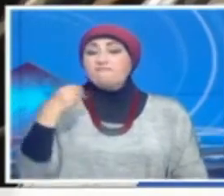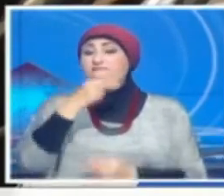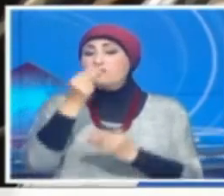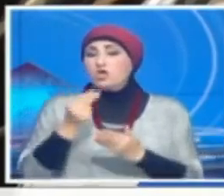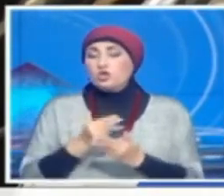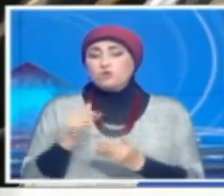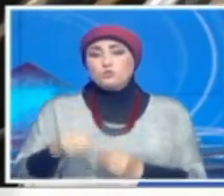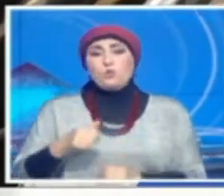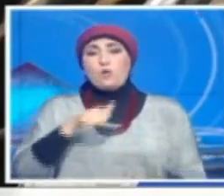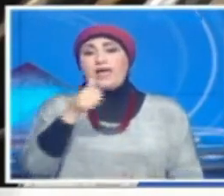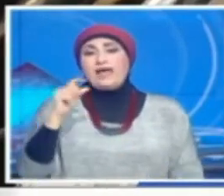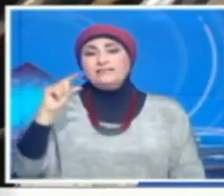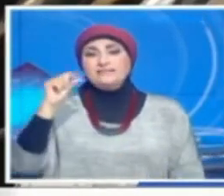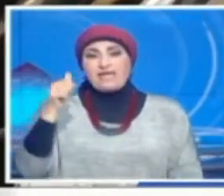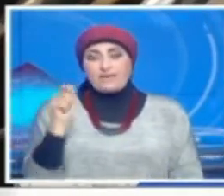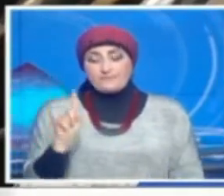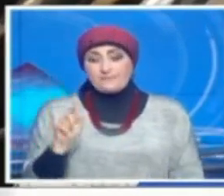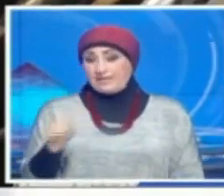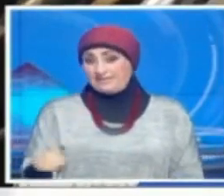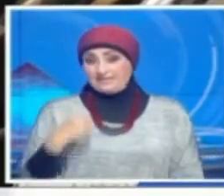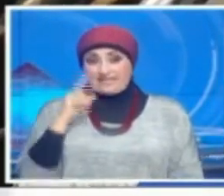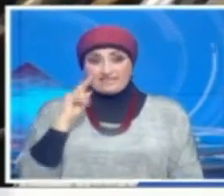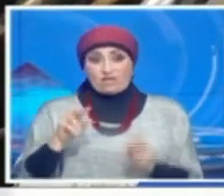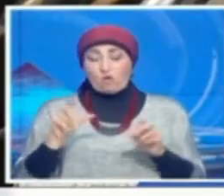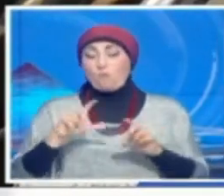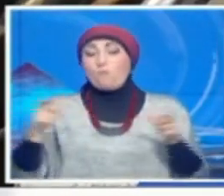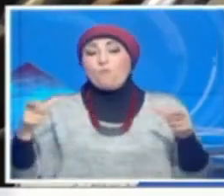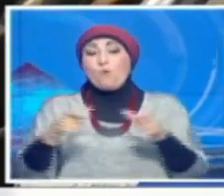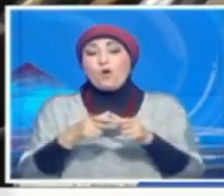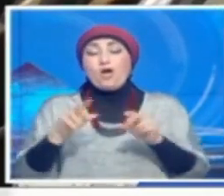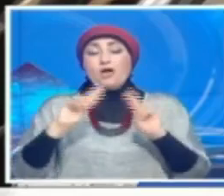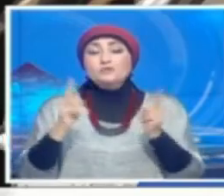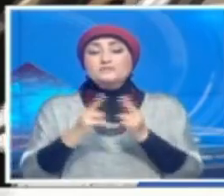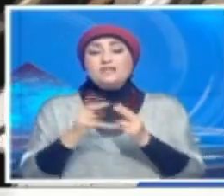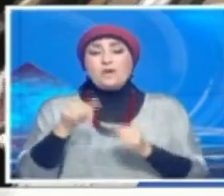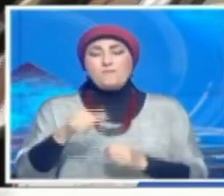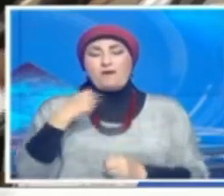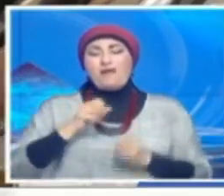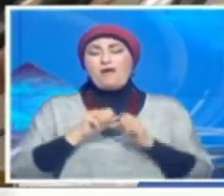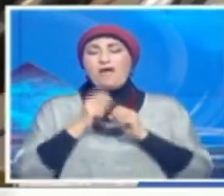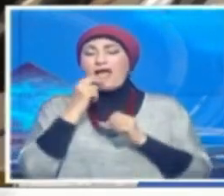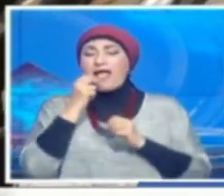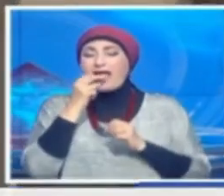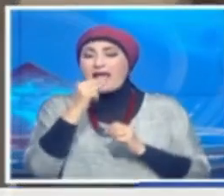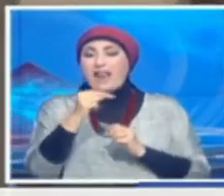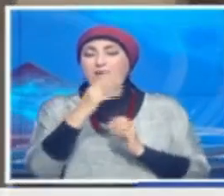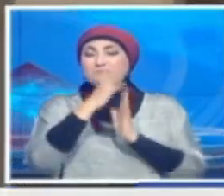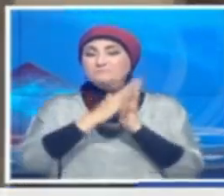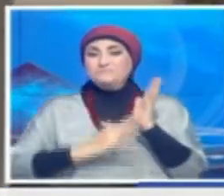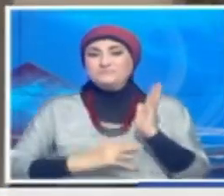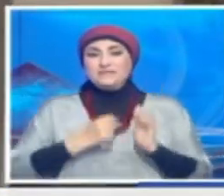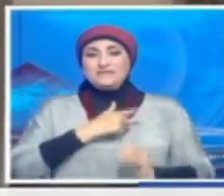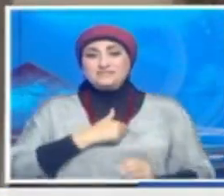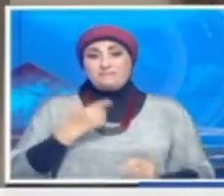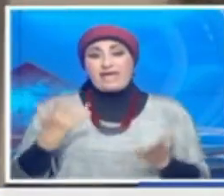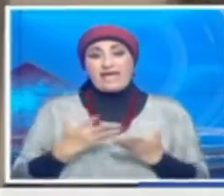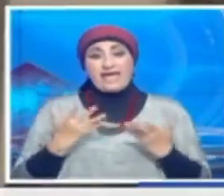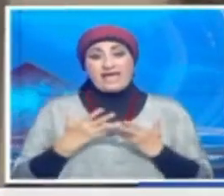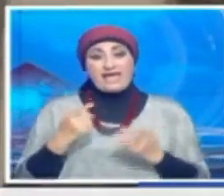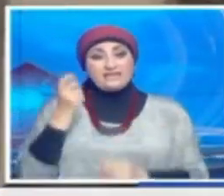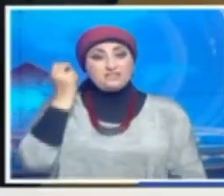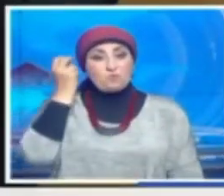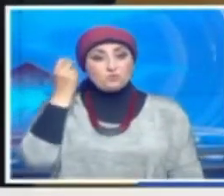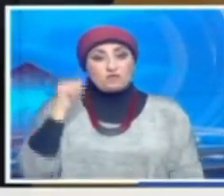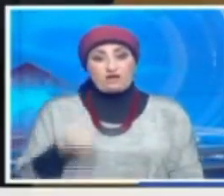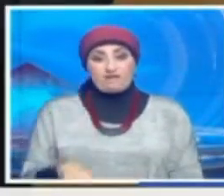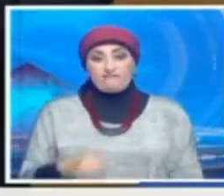والعلوم الاجتماعية. هكذا يجيء المؤتمر الصحفي للإعلان عن جوائز الدولة التقديرية بمثابة العيد الرسمي للمثقفين